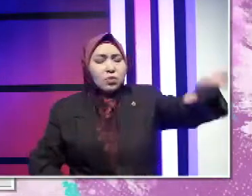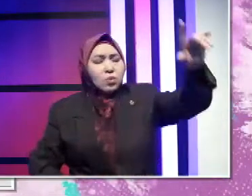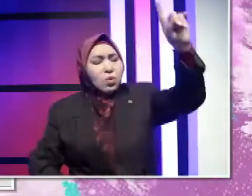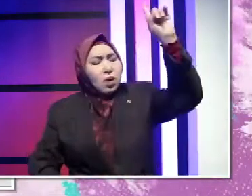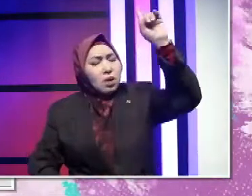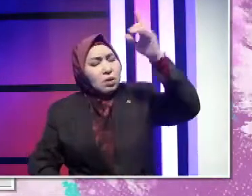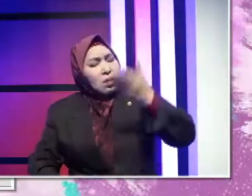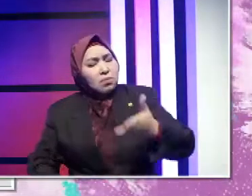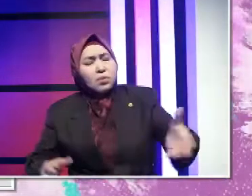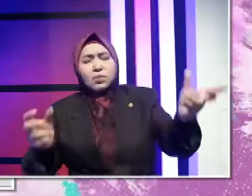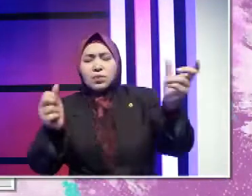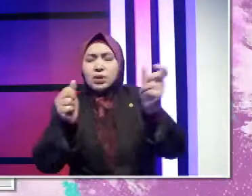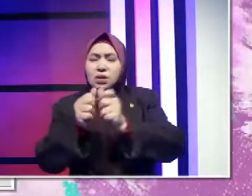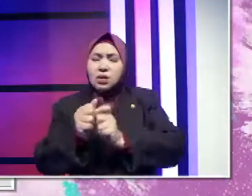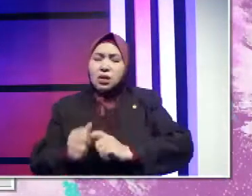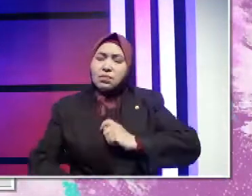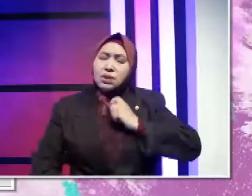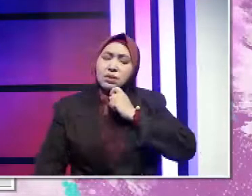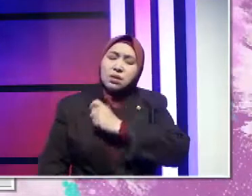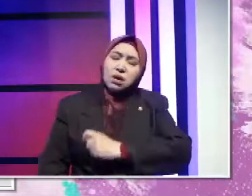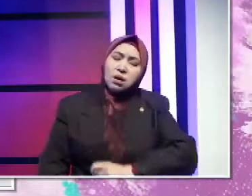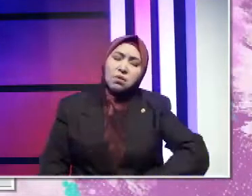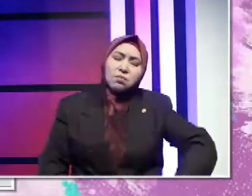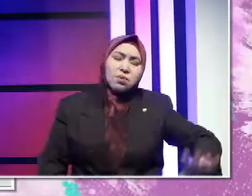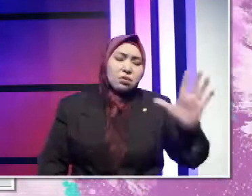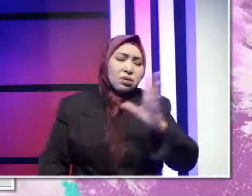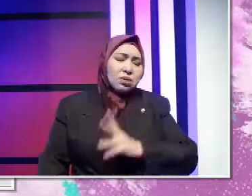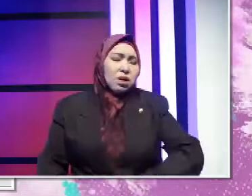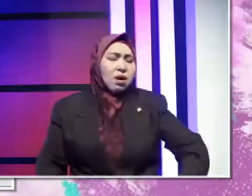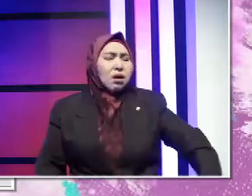إلى ربكم